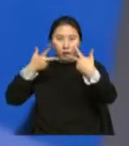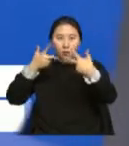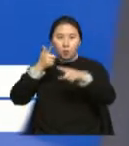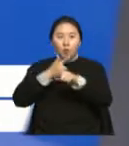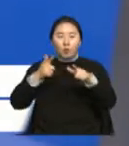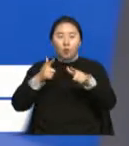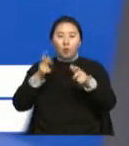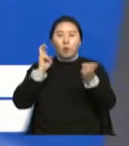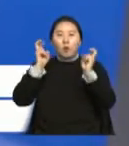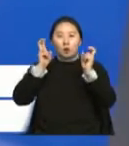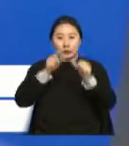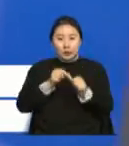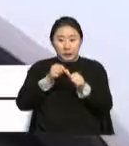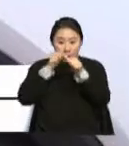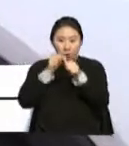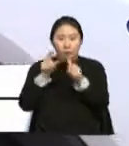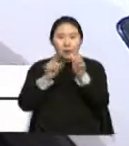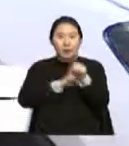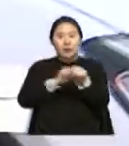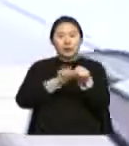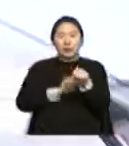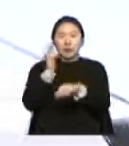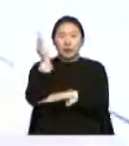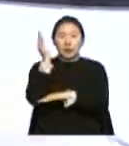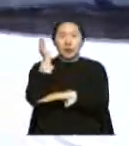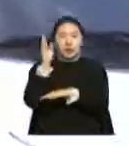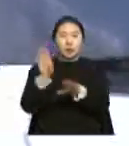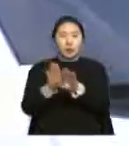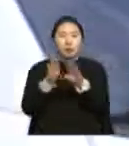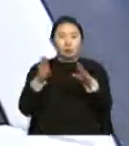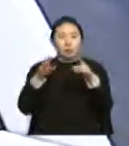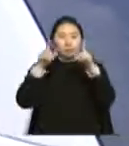비대면 취업 특강을 여는 등 코로나19 확산 방지를